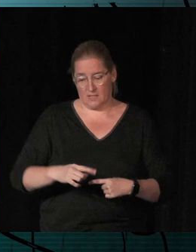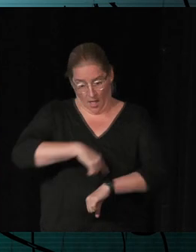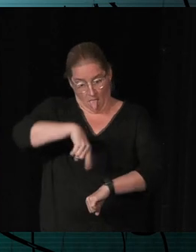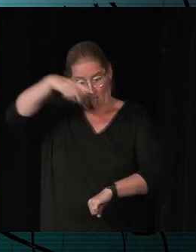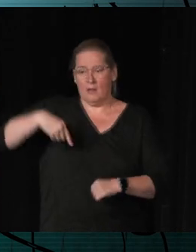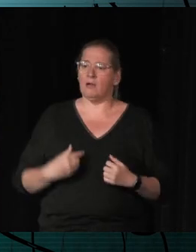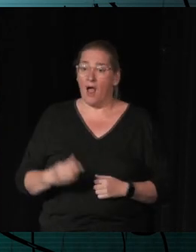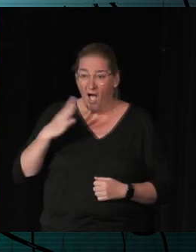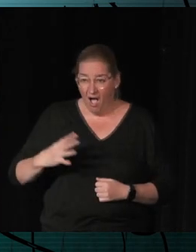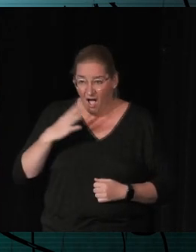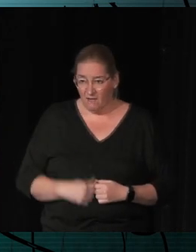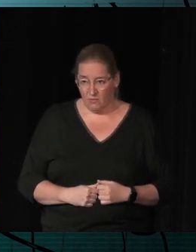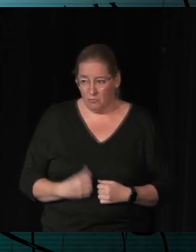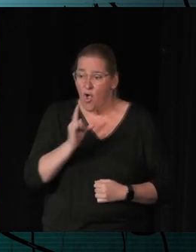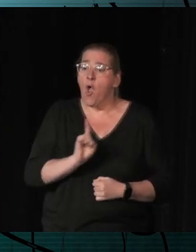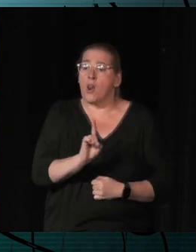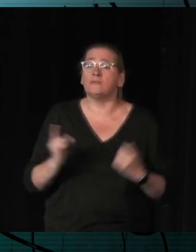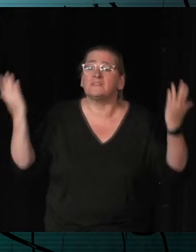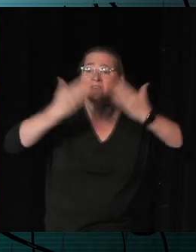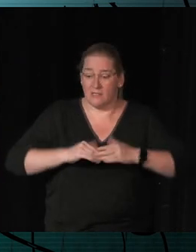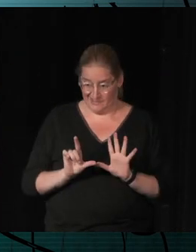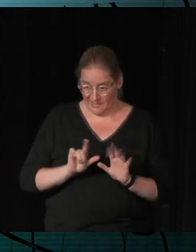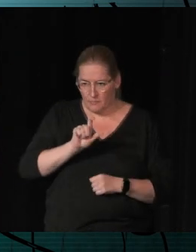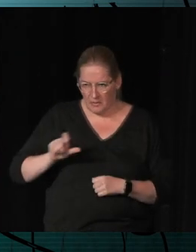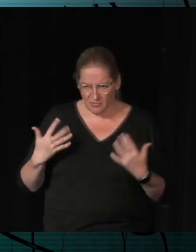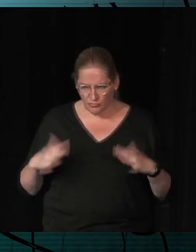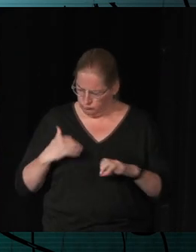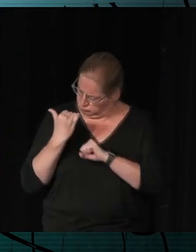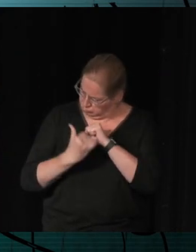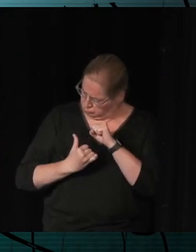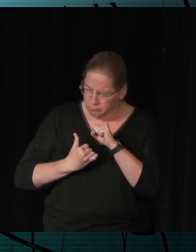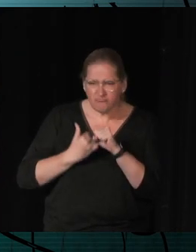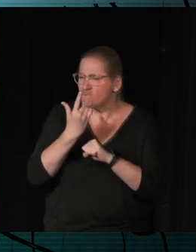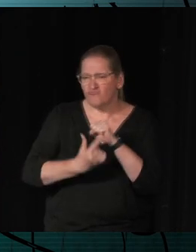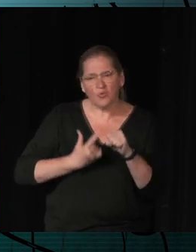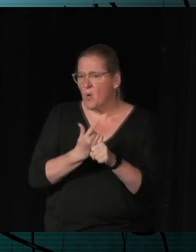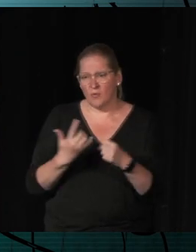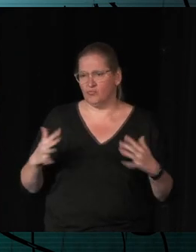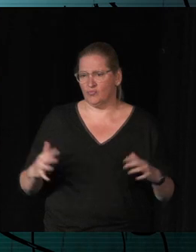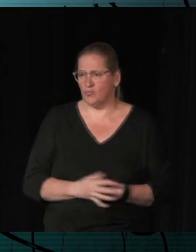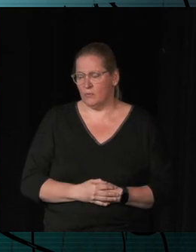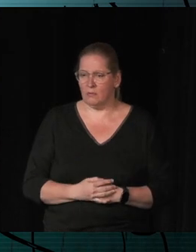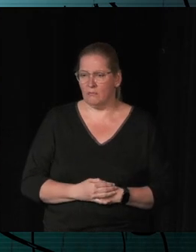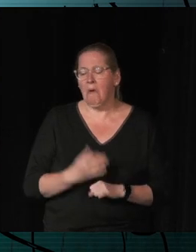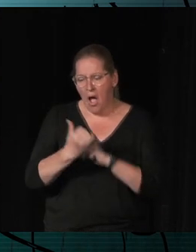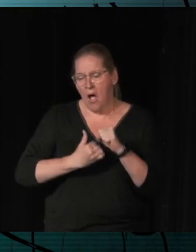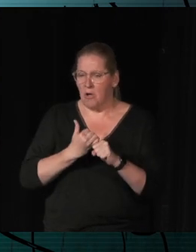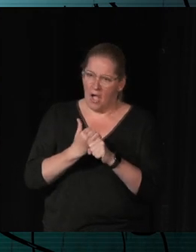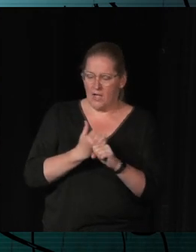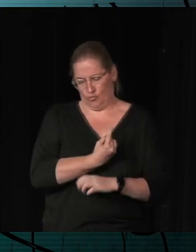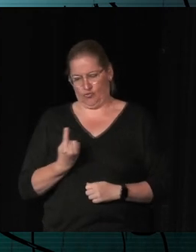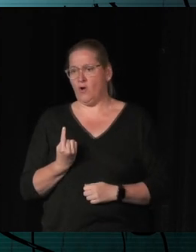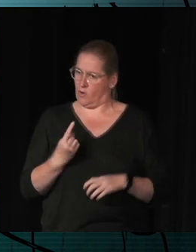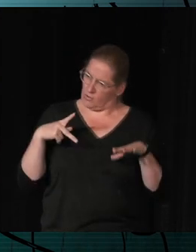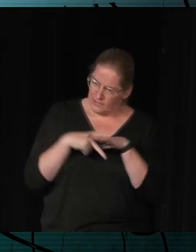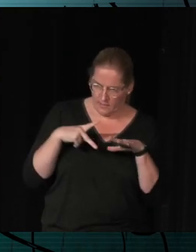faut voir que l' on était 7 c'était un triple A de l'époque on était 7 pendant un an enfin 2 ans tout enfin surtout moi j'ai un an j'ai bossé tout seul sur